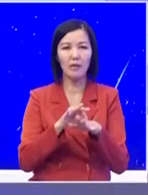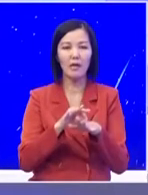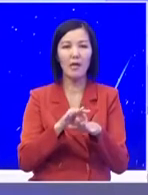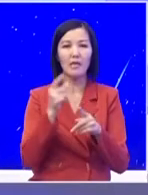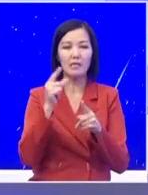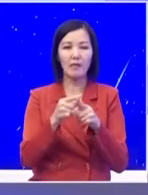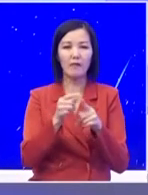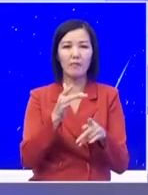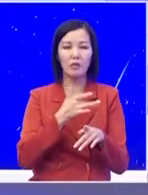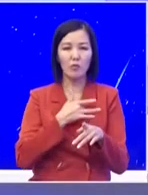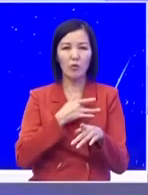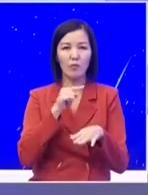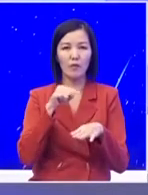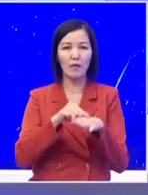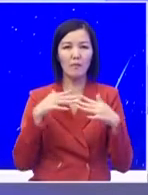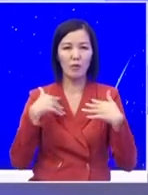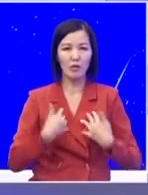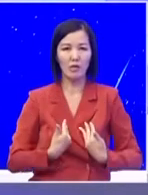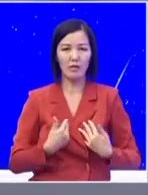и признания их вклада в развитие региона.